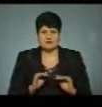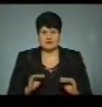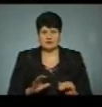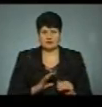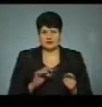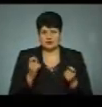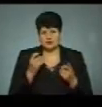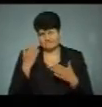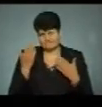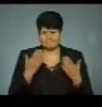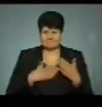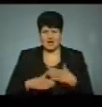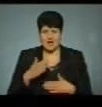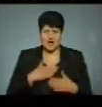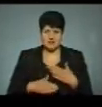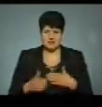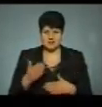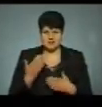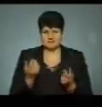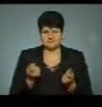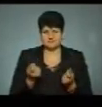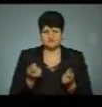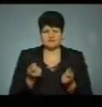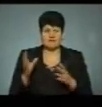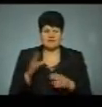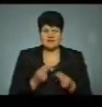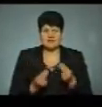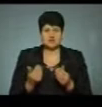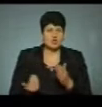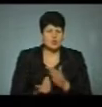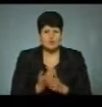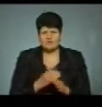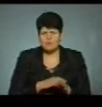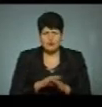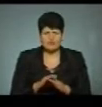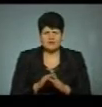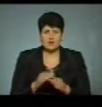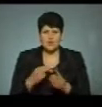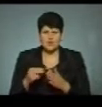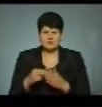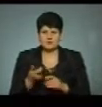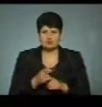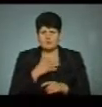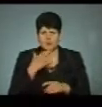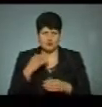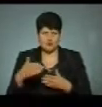така трошки радість, трошки такого. Всі іграшки нові, повністю файні закуплені, дуже багато